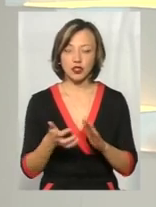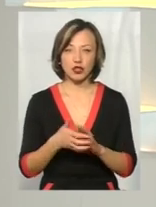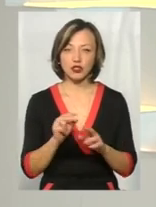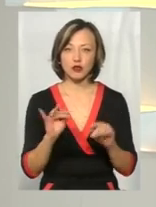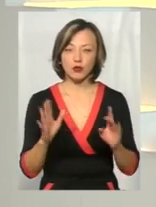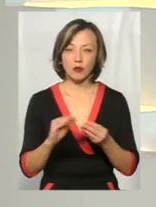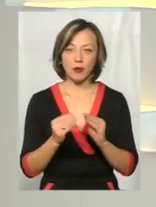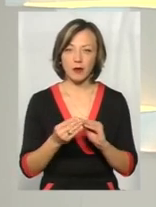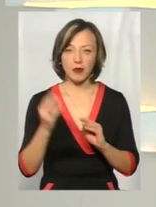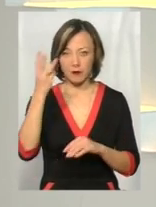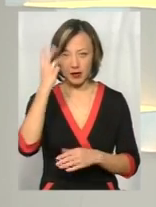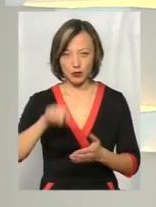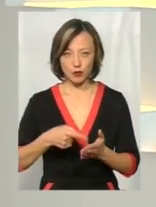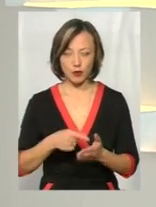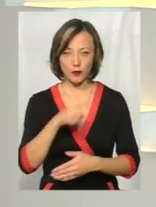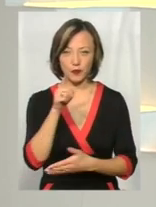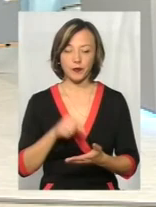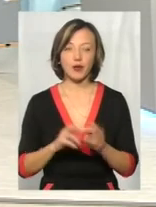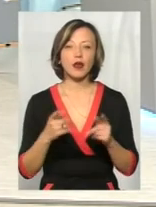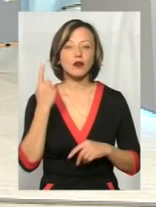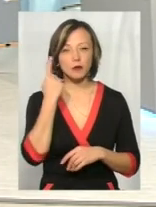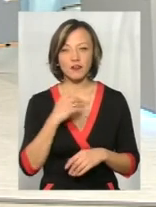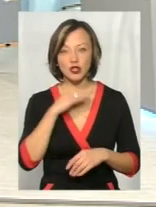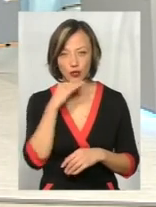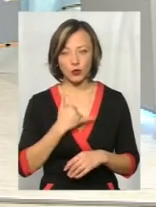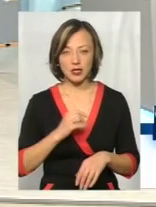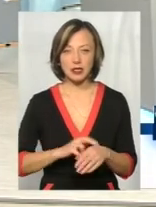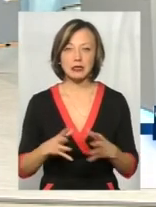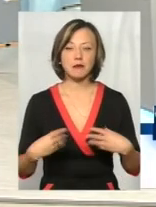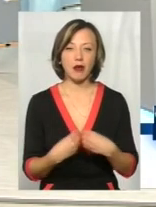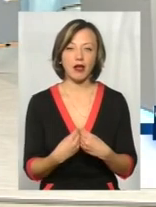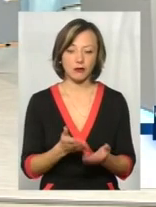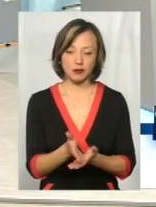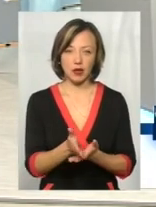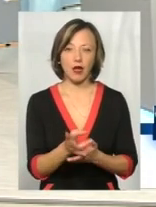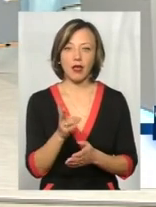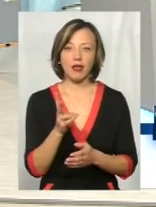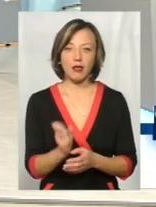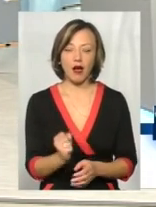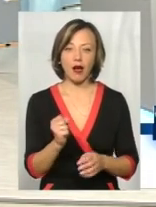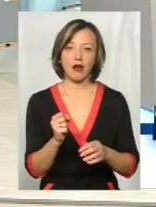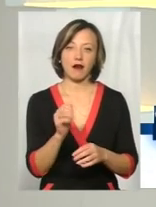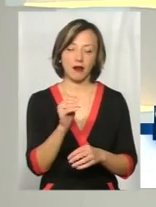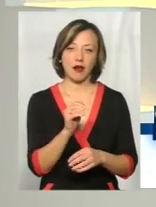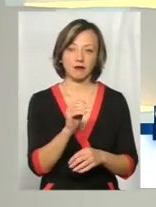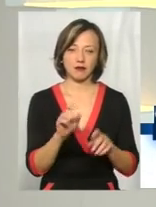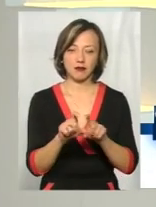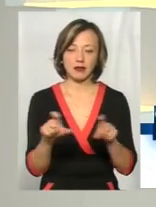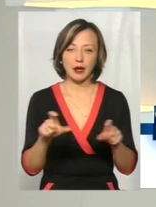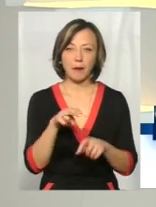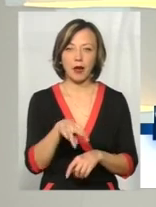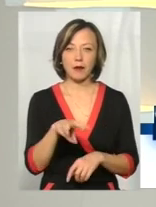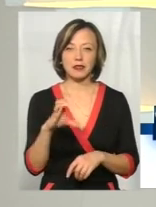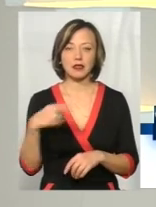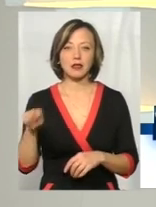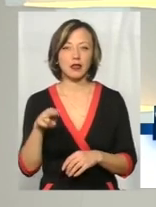Чи будуть такі проблеми в Хмельницькому? Як ви думаєте? Вистачає у нас лікарів сімейних саме на амбулаторії? Як ви відчуваєте? Чи не станеться